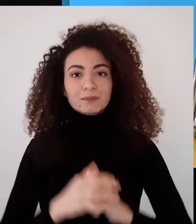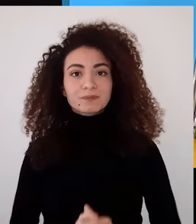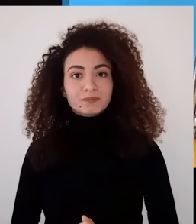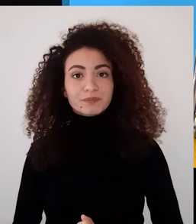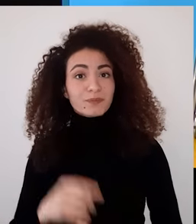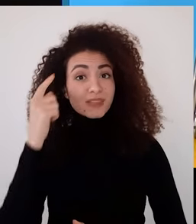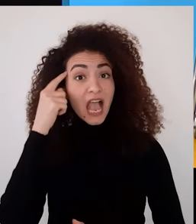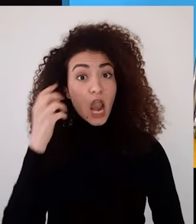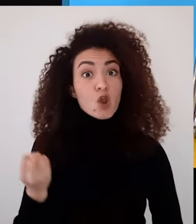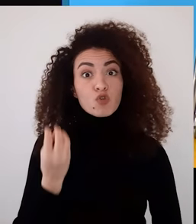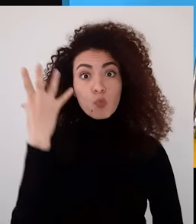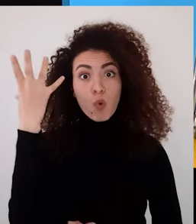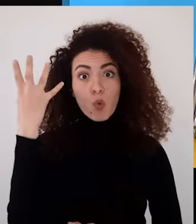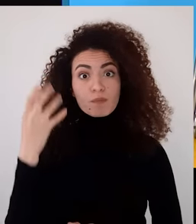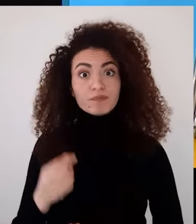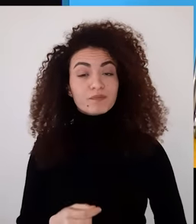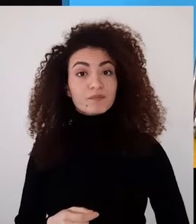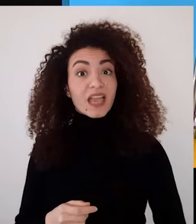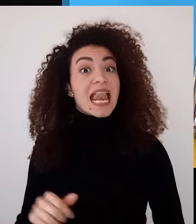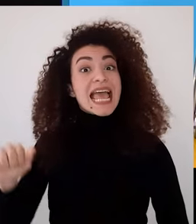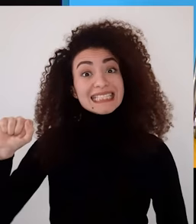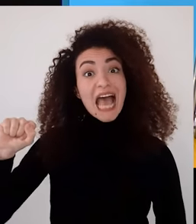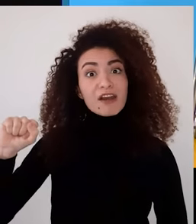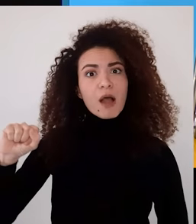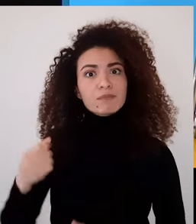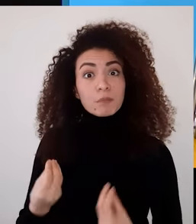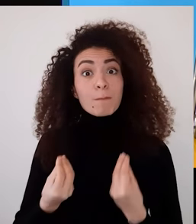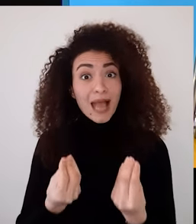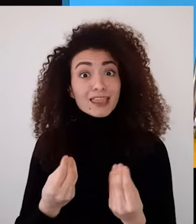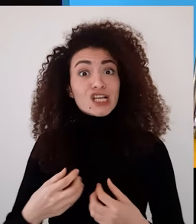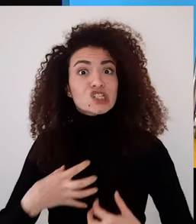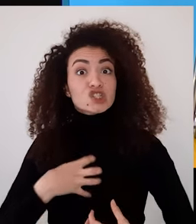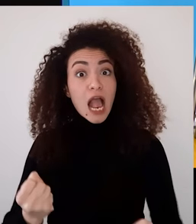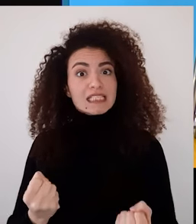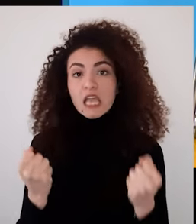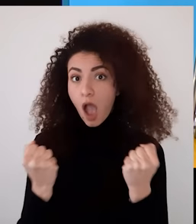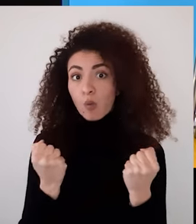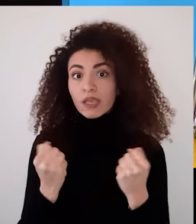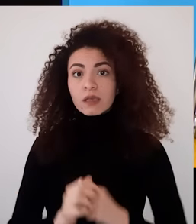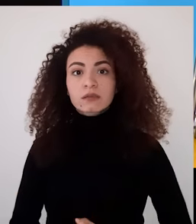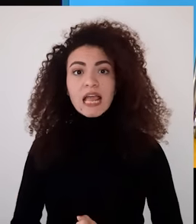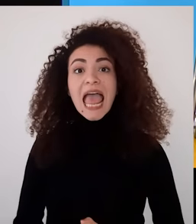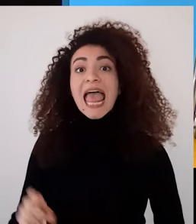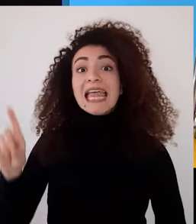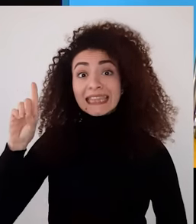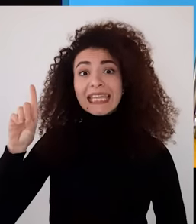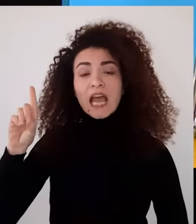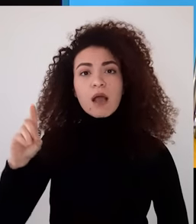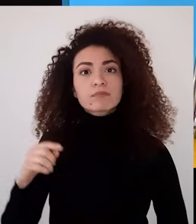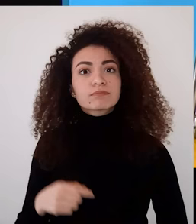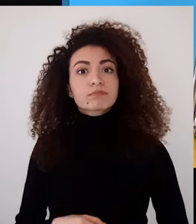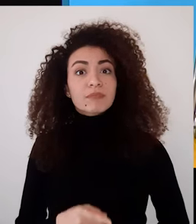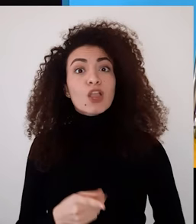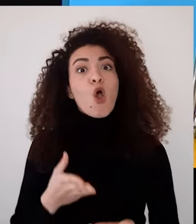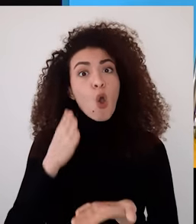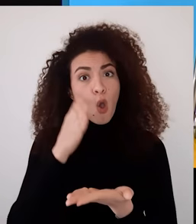تبني عقلية النمو بيسمح لصديقتنا سارة أنه تطور شخصية منفتحة أكثر على الآخرين؟ هل سيساعد دينا على التعبير